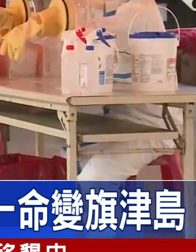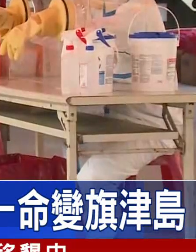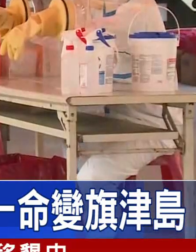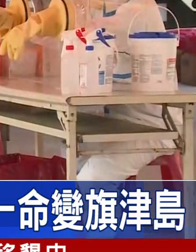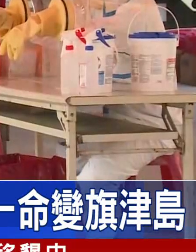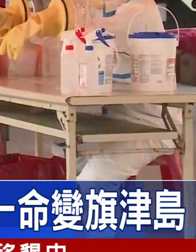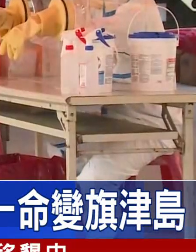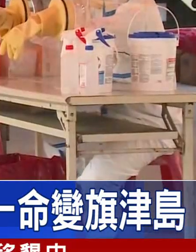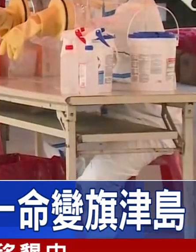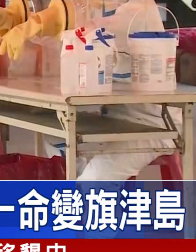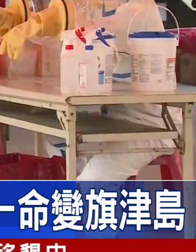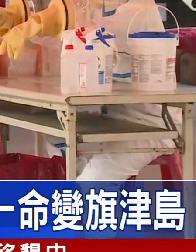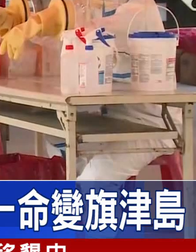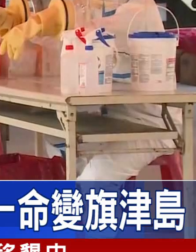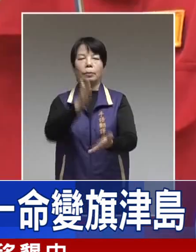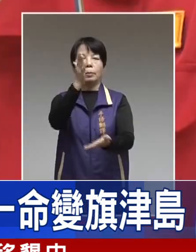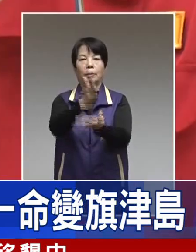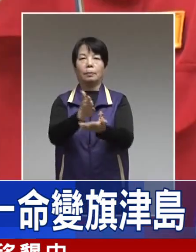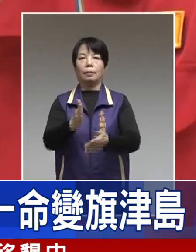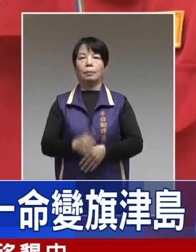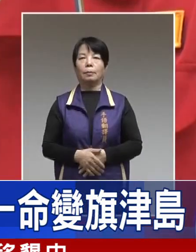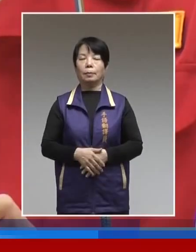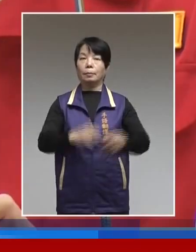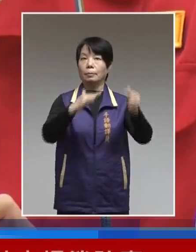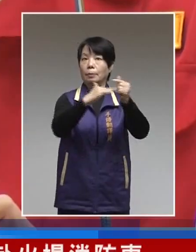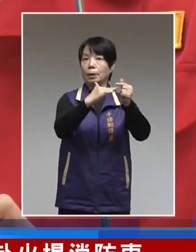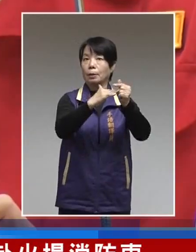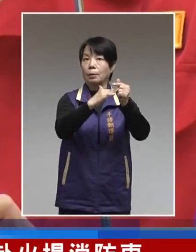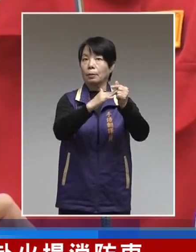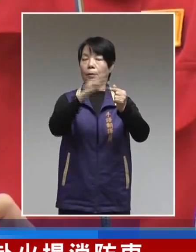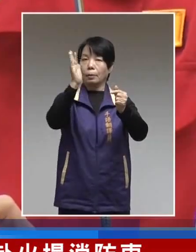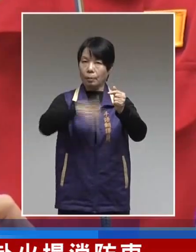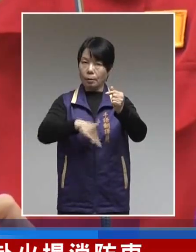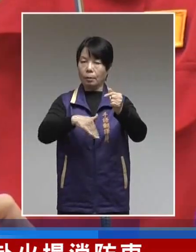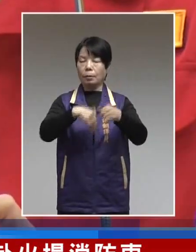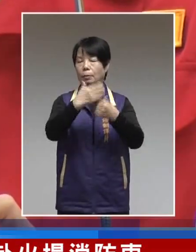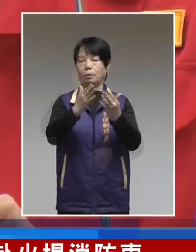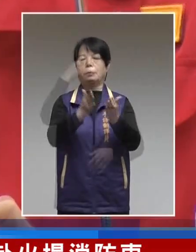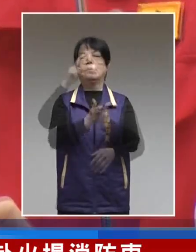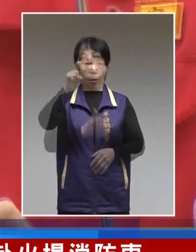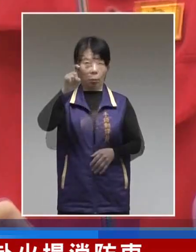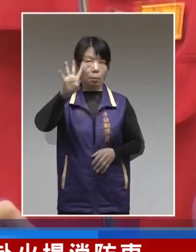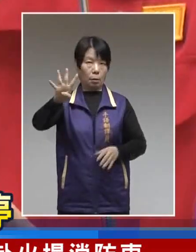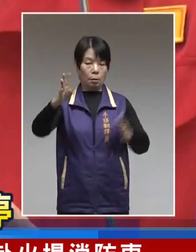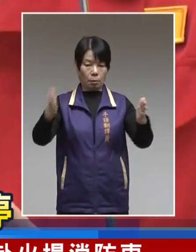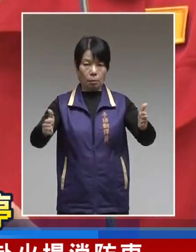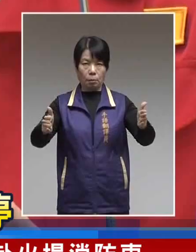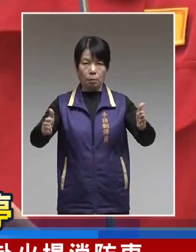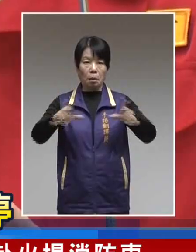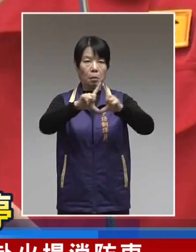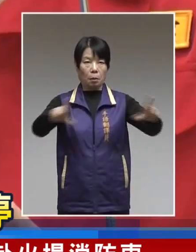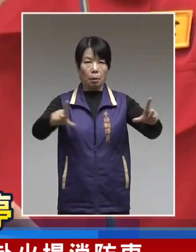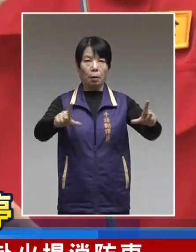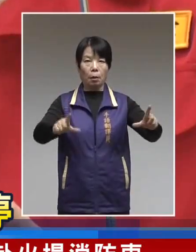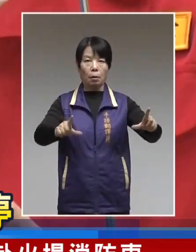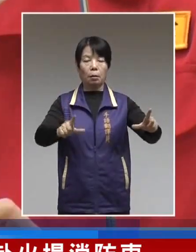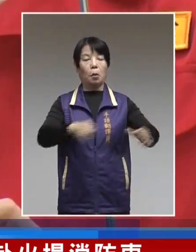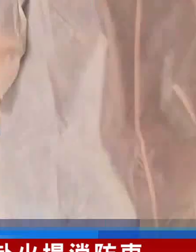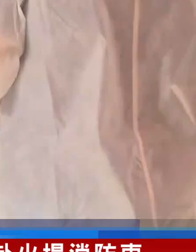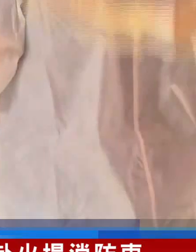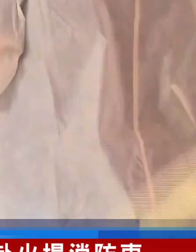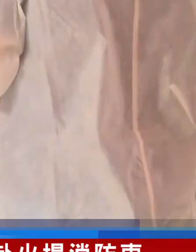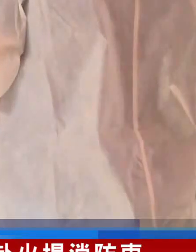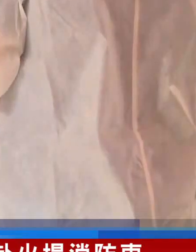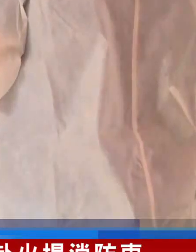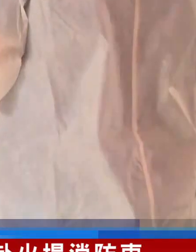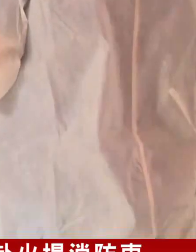教活动及婚宴暂停举行， 包括挂香啦、教会的礼拜、大型的活动暂停。